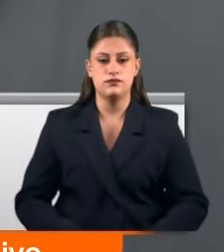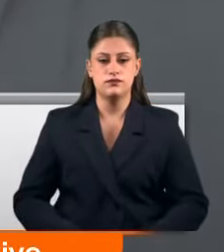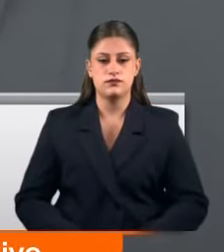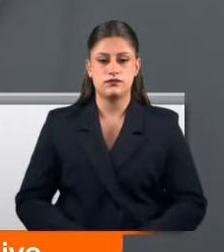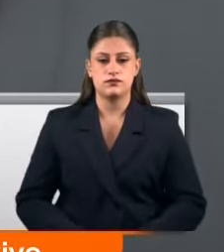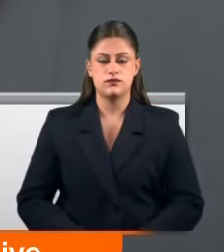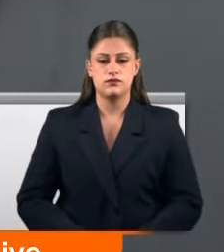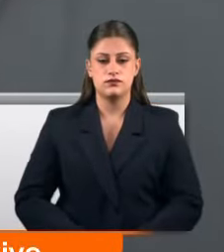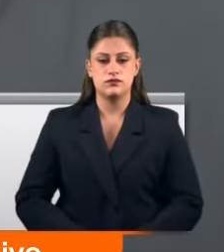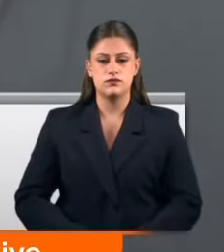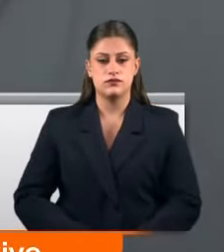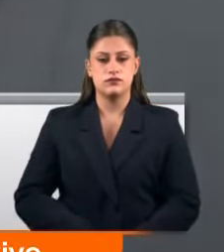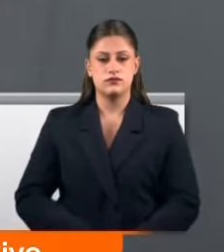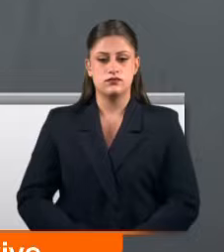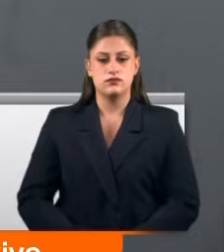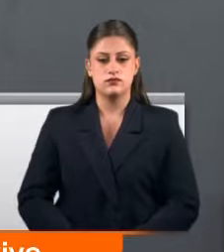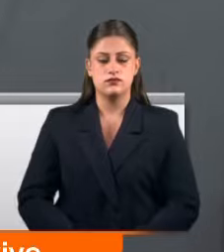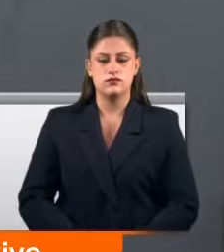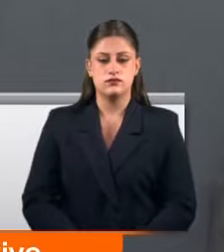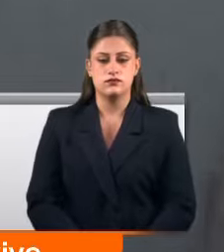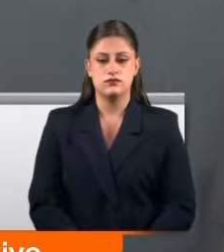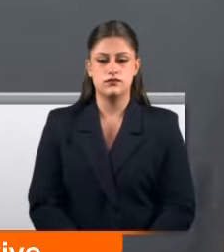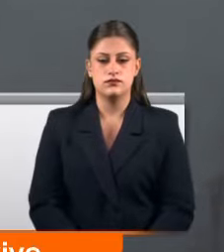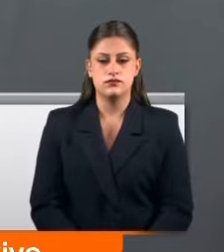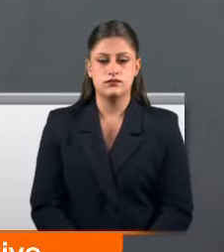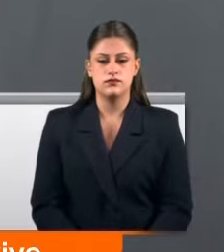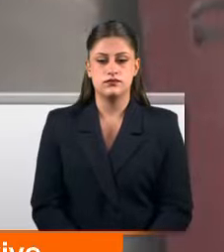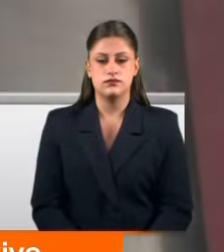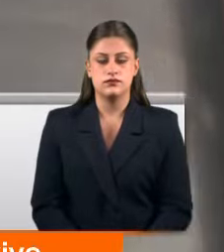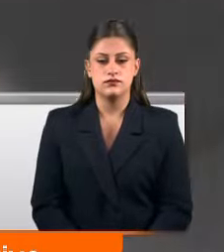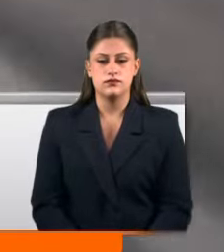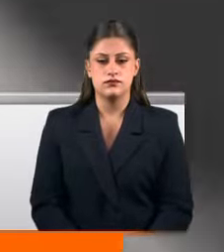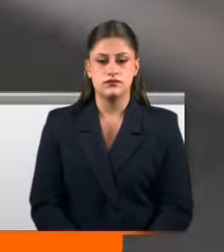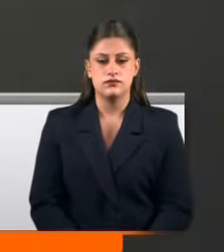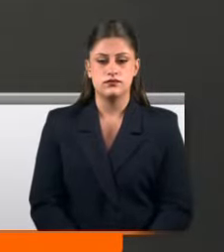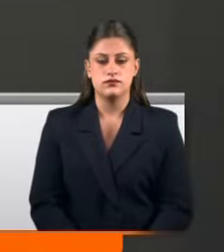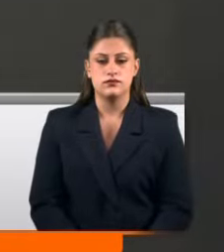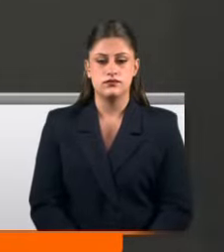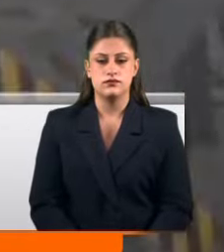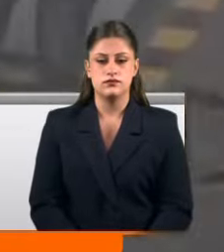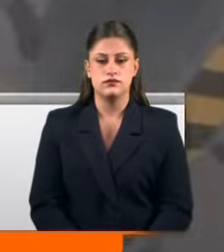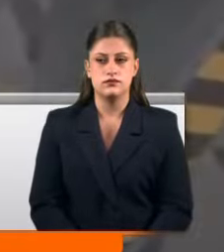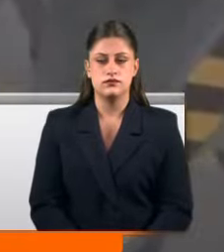Sahibi ve götürdüğümüz eksper arabada hiçbir kusurun ve motorun çok güzel olduğunu söyledi.